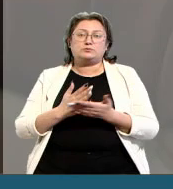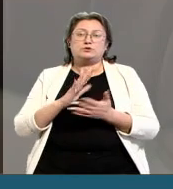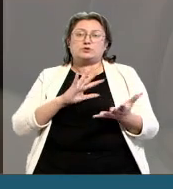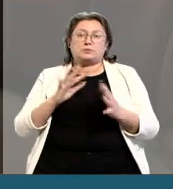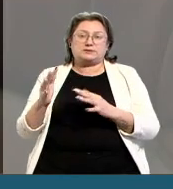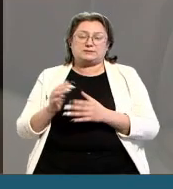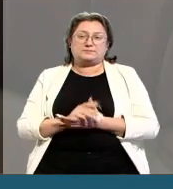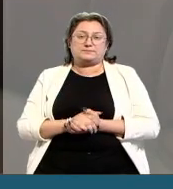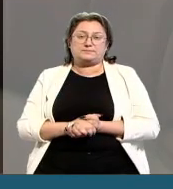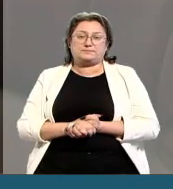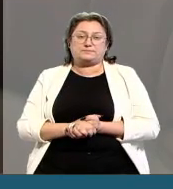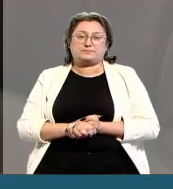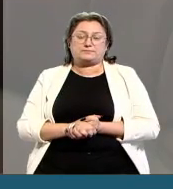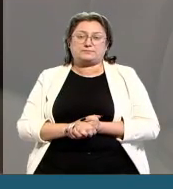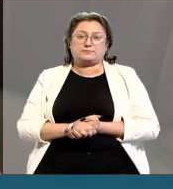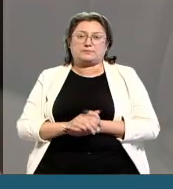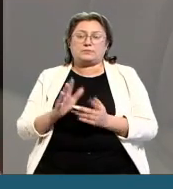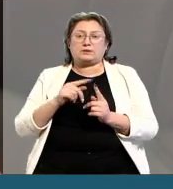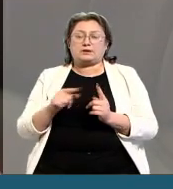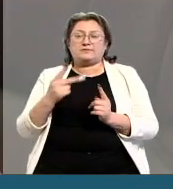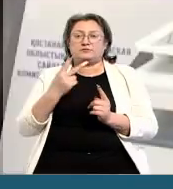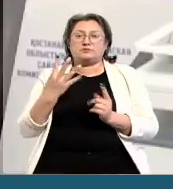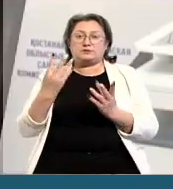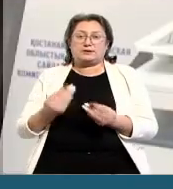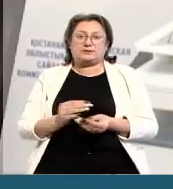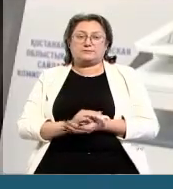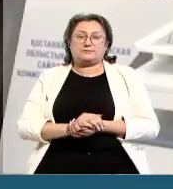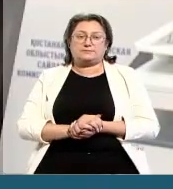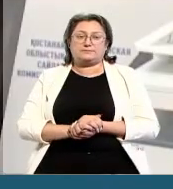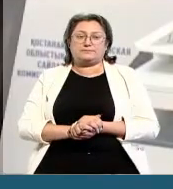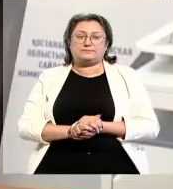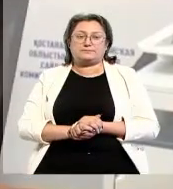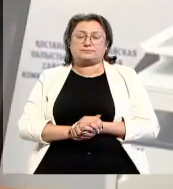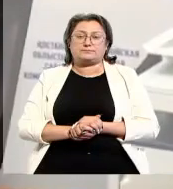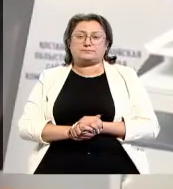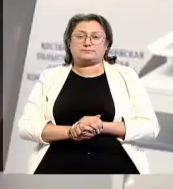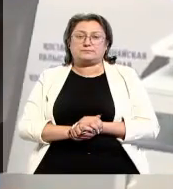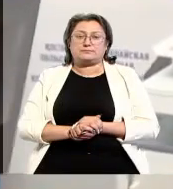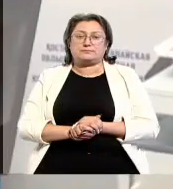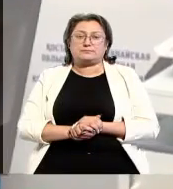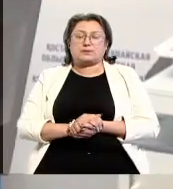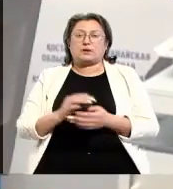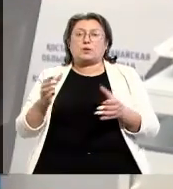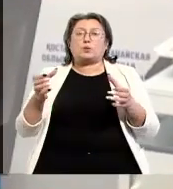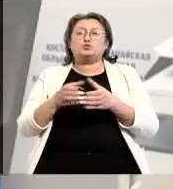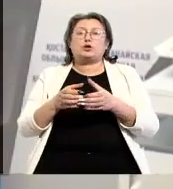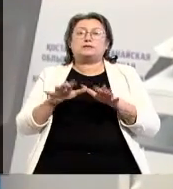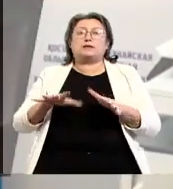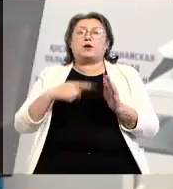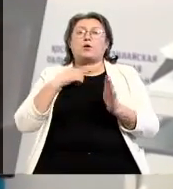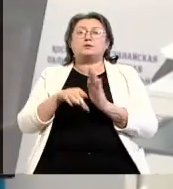кандидаттардың тізімінде қазіргі әкім қызметіндегі жандар да бар. Участки также откроются в 7 утра, проработают до